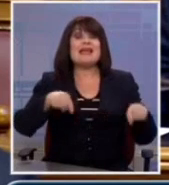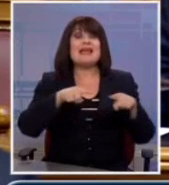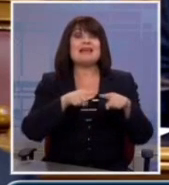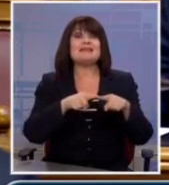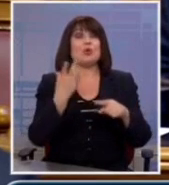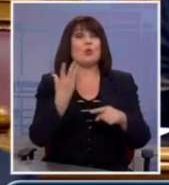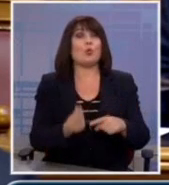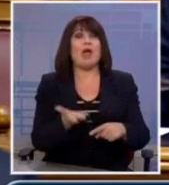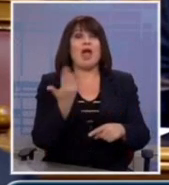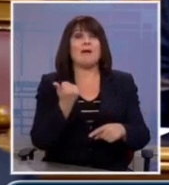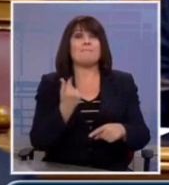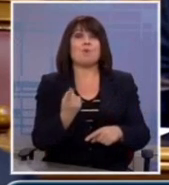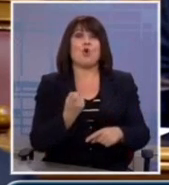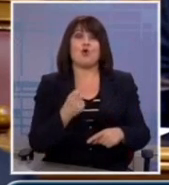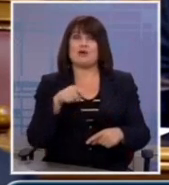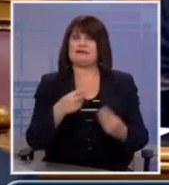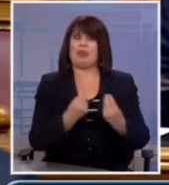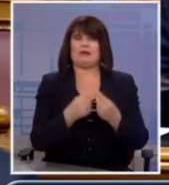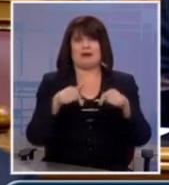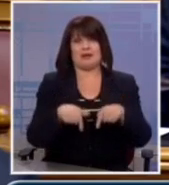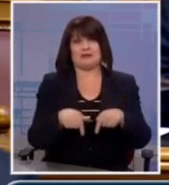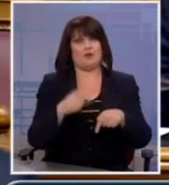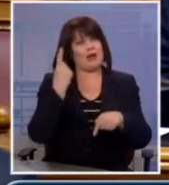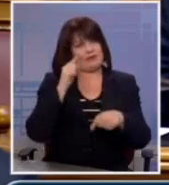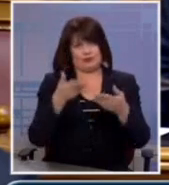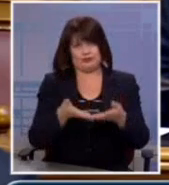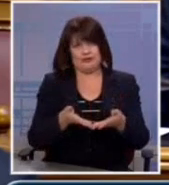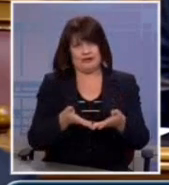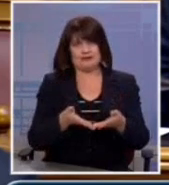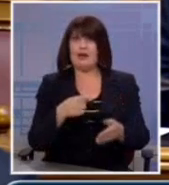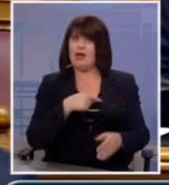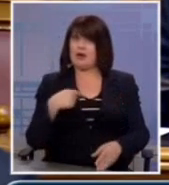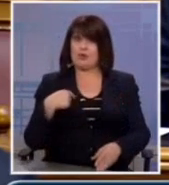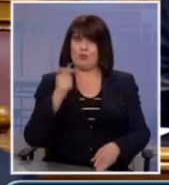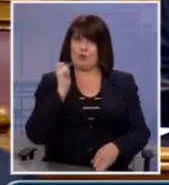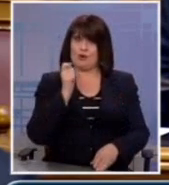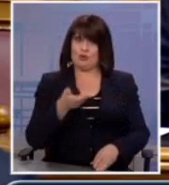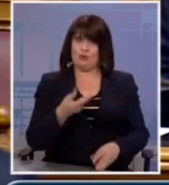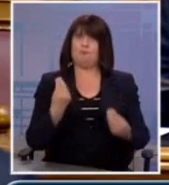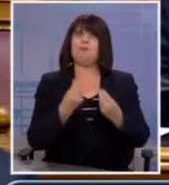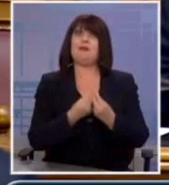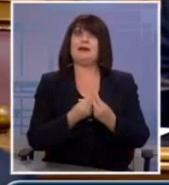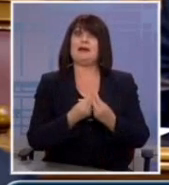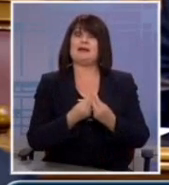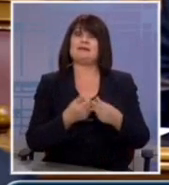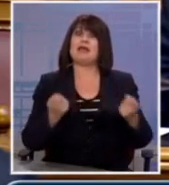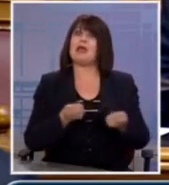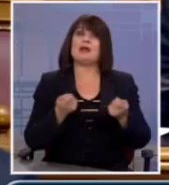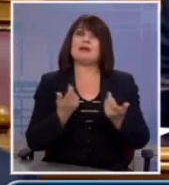συνηθίζονται τέτοιες προκλήσεις και μάλιστα από αρχηγούς κομμάτων, κάνατε